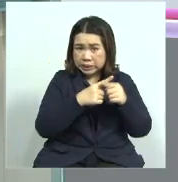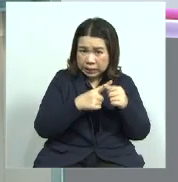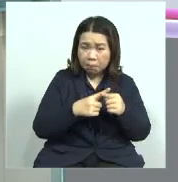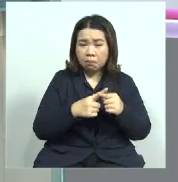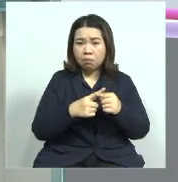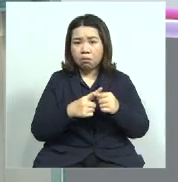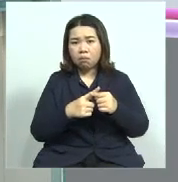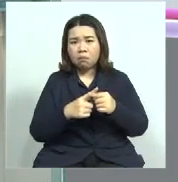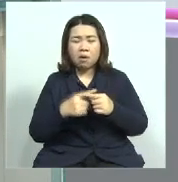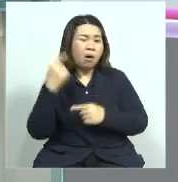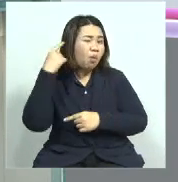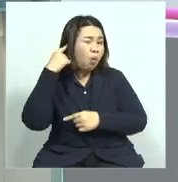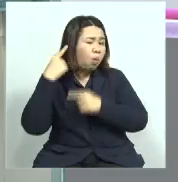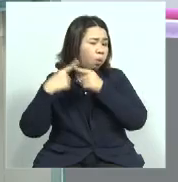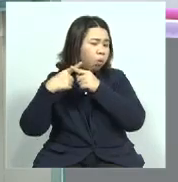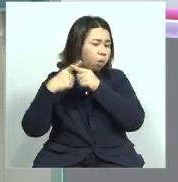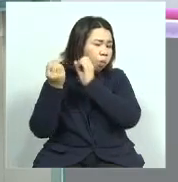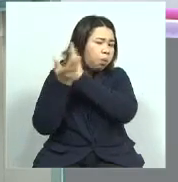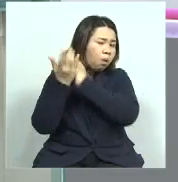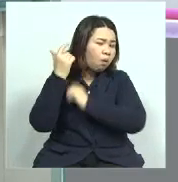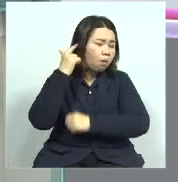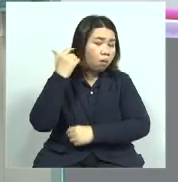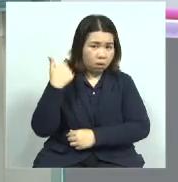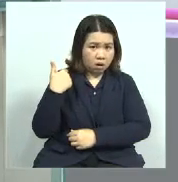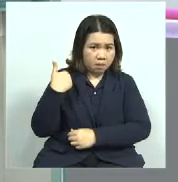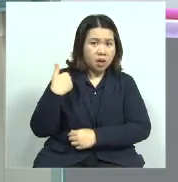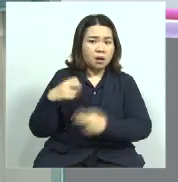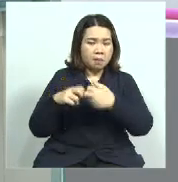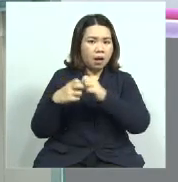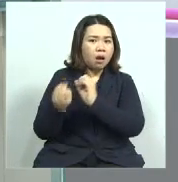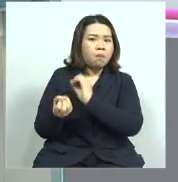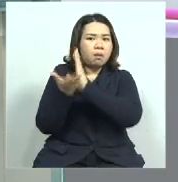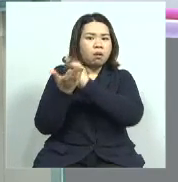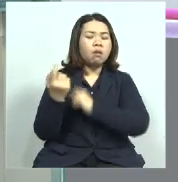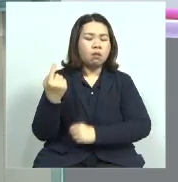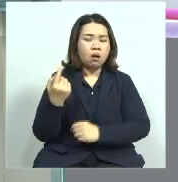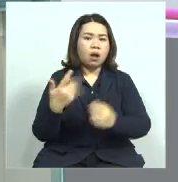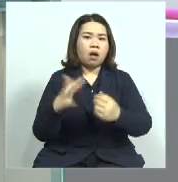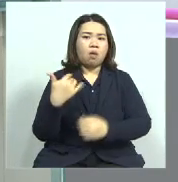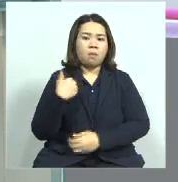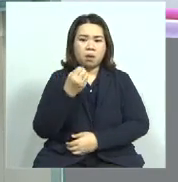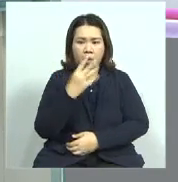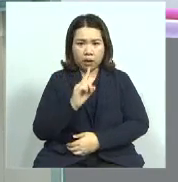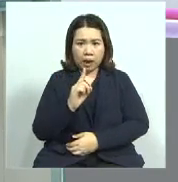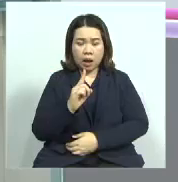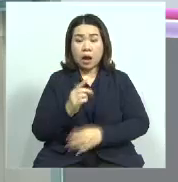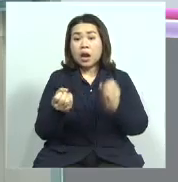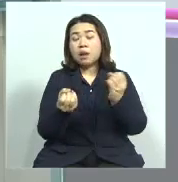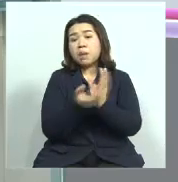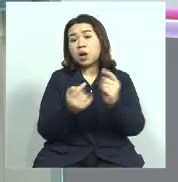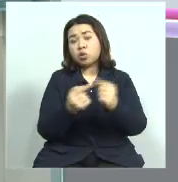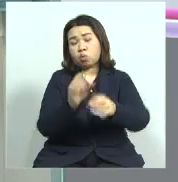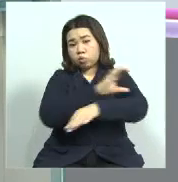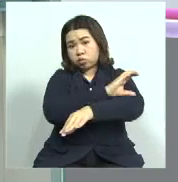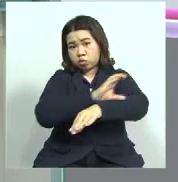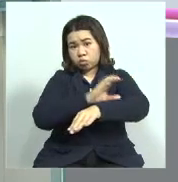บางคนที่แก้วหูได้รับผลกระทบจากเหตุระเบิดที่เกิดขึ้นและรายงานล่าสุดก็แจ้งเข้ามาว่าระเบิดที่ช่องนนทรี